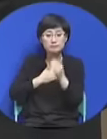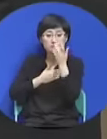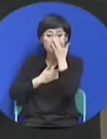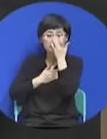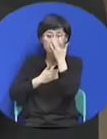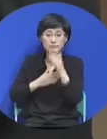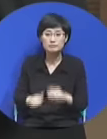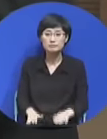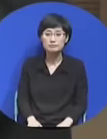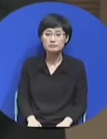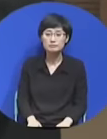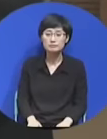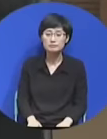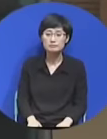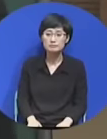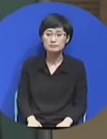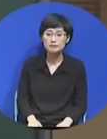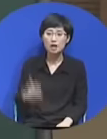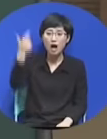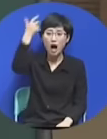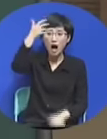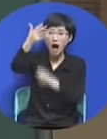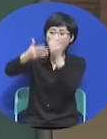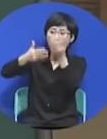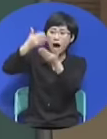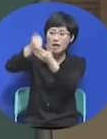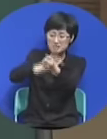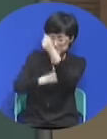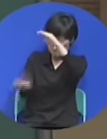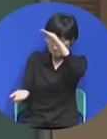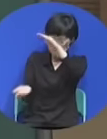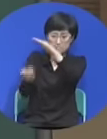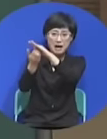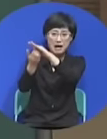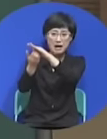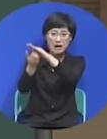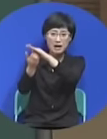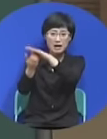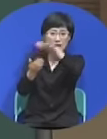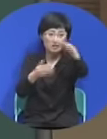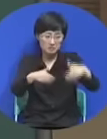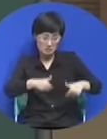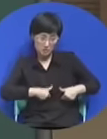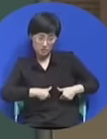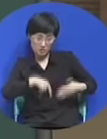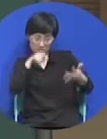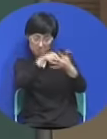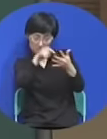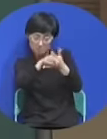上面的都没有必要去背，因为不必要的。 예, 전능하신 영으로 계신 하나님 이름을 다 아시느니라 뭐가 필요한지.